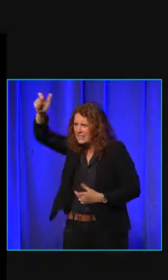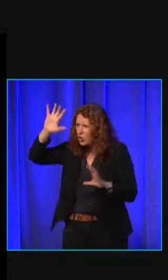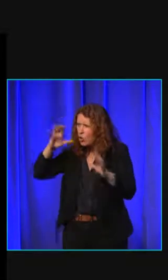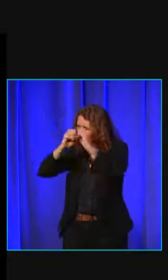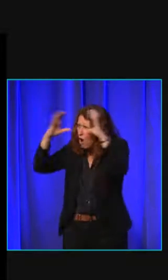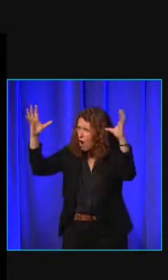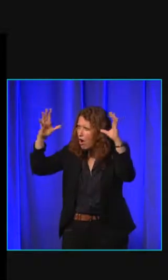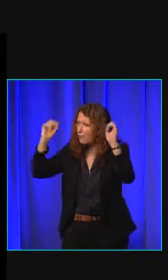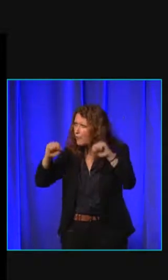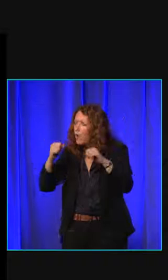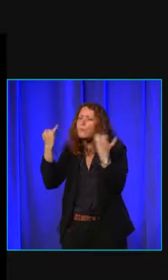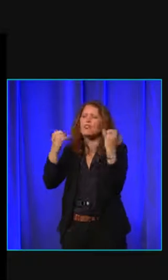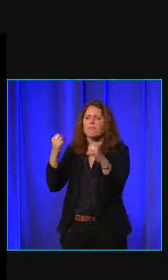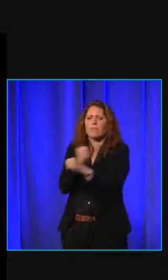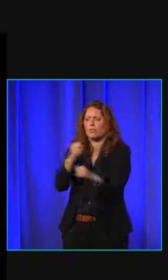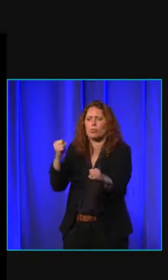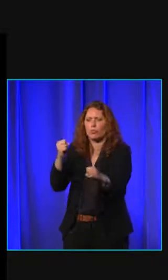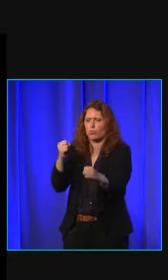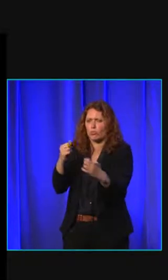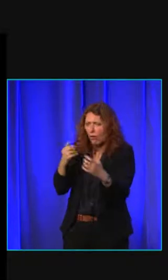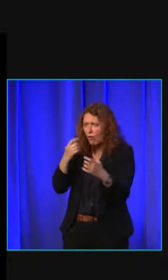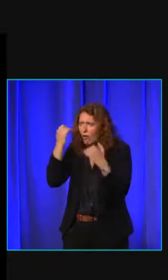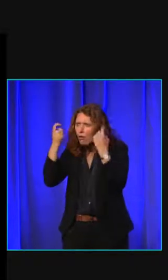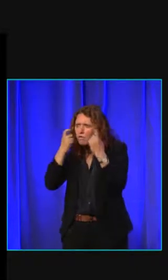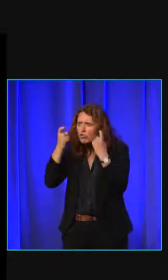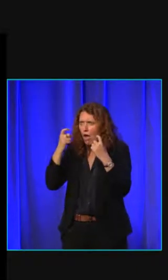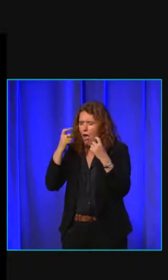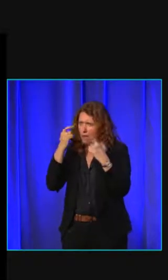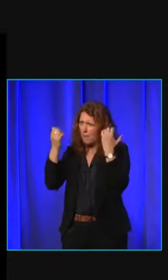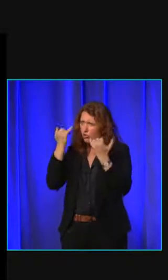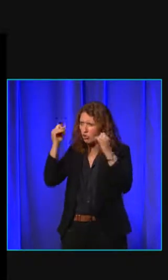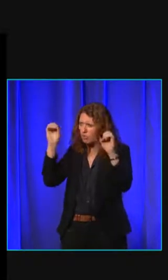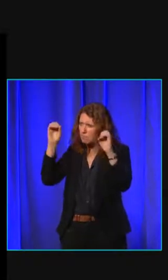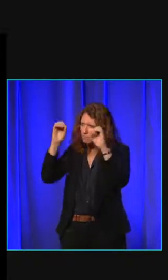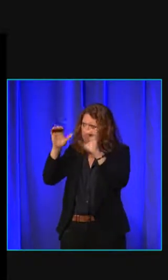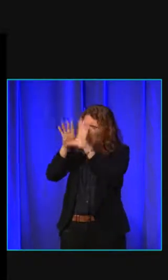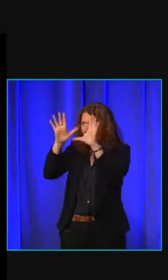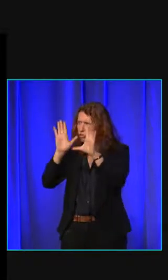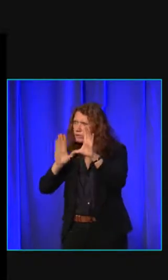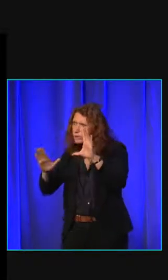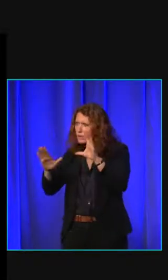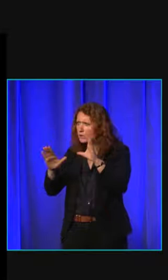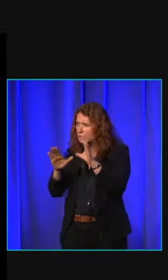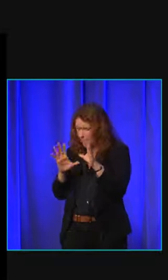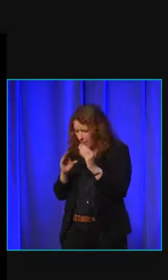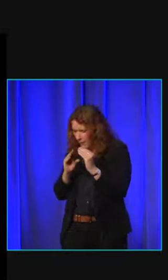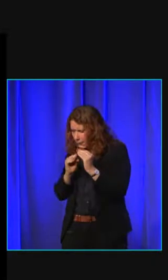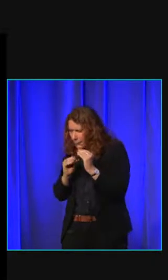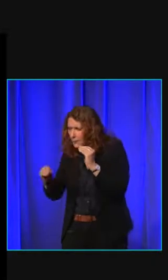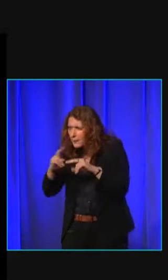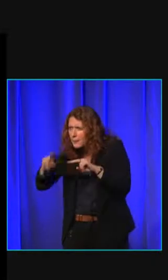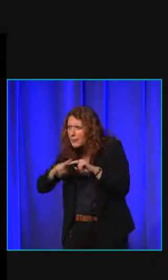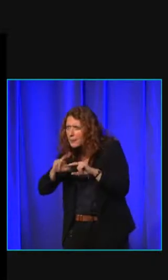une fracture, ils voient la cicatrice avec la formation d'ostéoblastes, etc. Mais souvent, 90%,